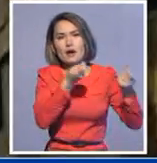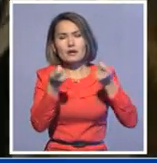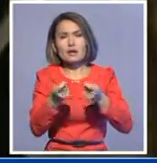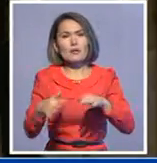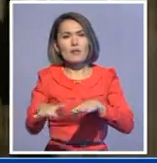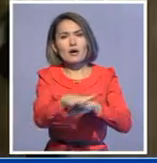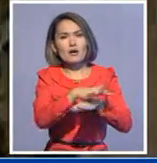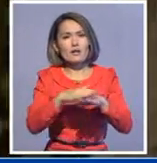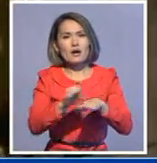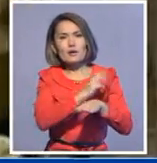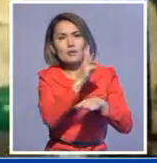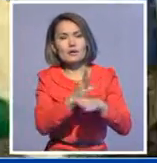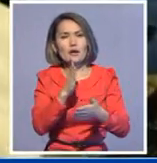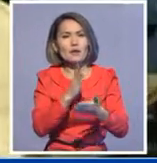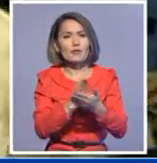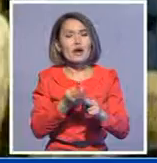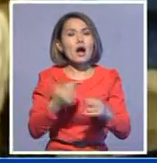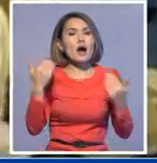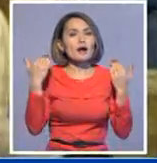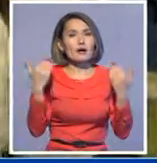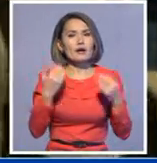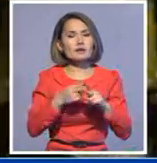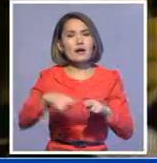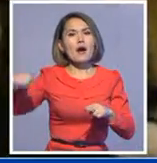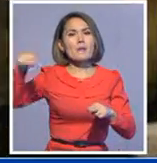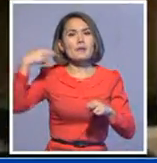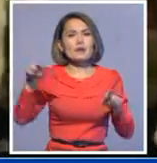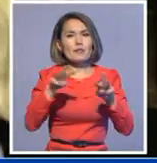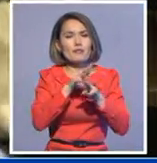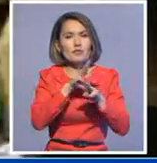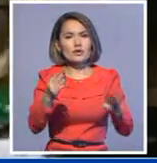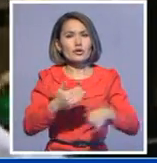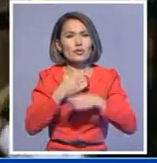жергілікті баспасөз президент Бениньо Акиньоны әрекетсіздік үшін айыптауда.